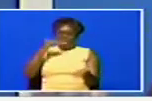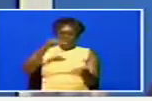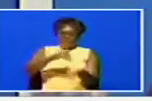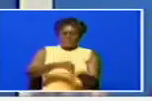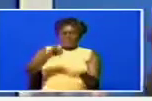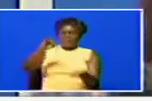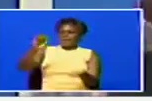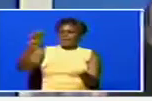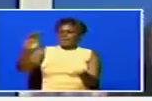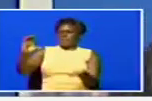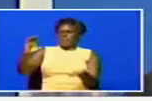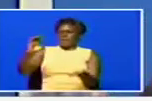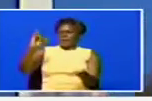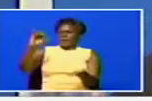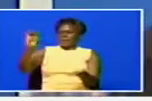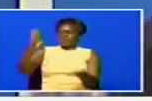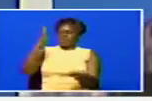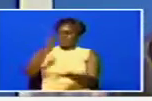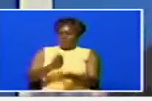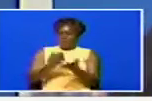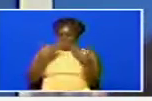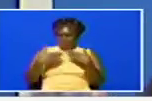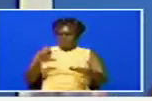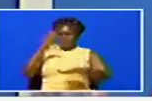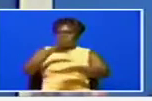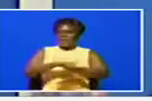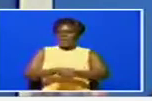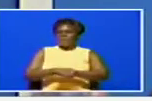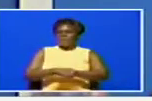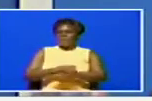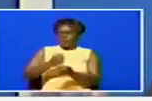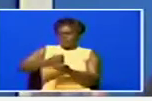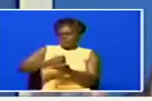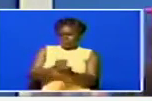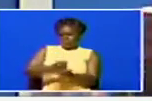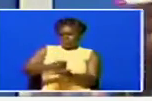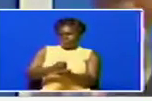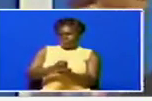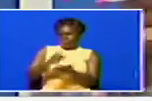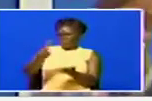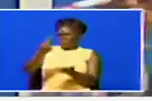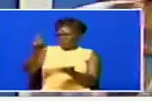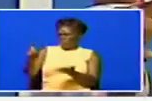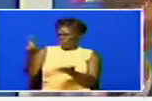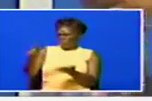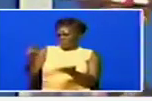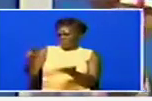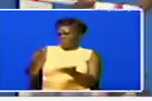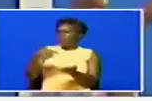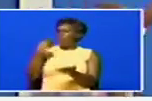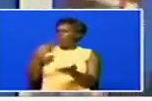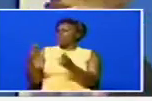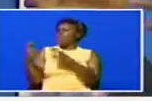IEBC barua ambayo IEBC wamethibitisha kuipokea kutokana na muhuri ambao umepigwa. Je, haya makosa ni nani